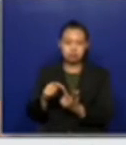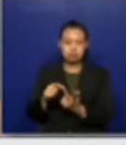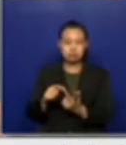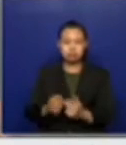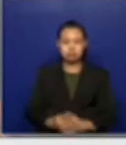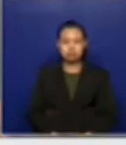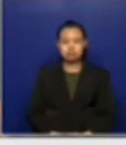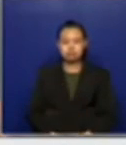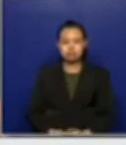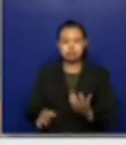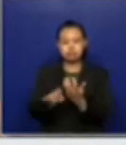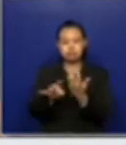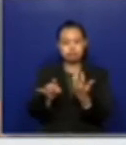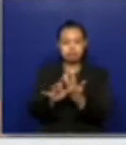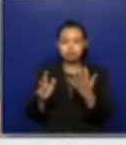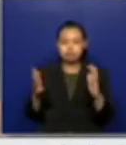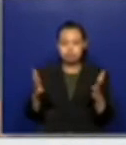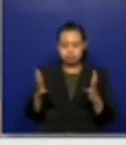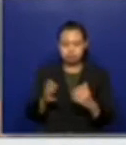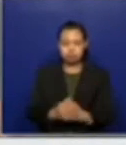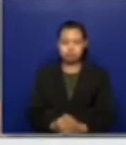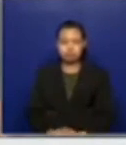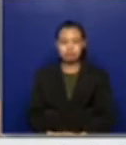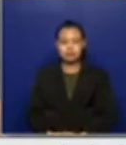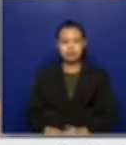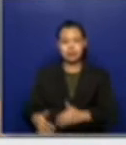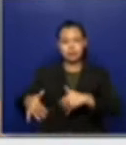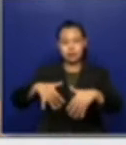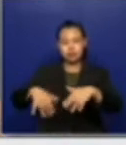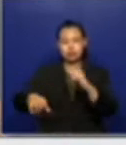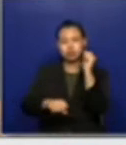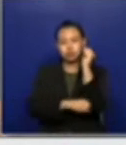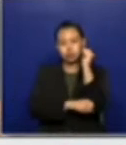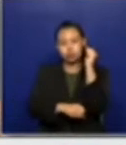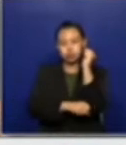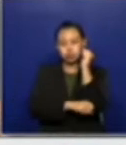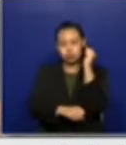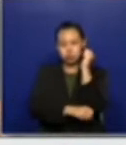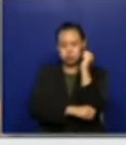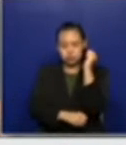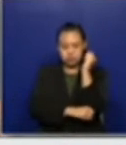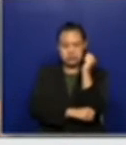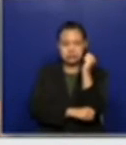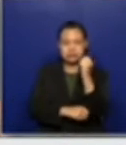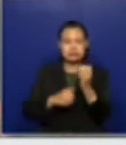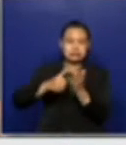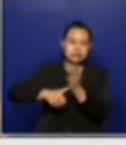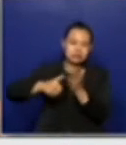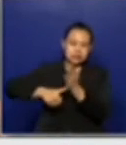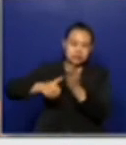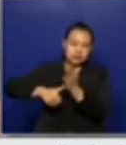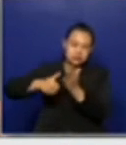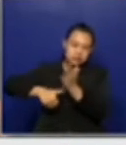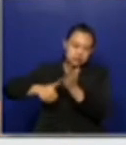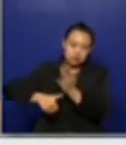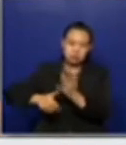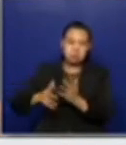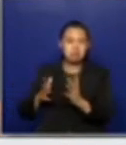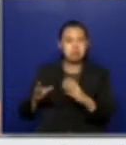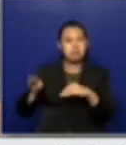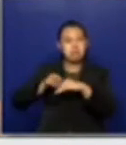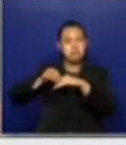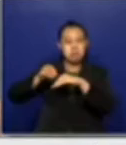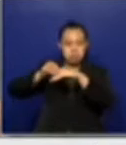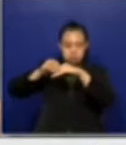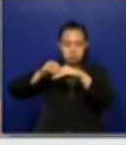ไม่มีประสิทธิภาพประชาชนจึงจนลงมีแต่หนี้สินรกรุงรังสรุปว่าประ